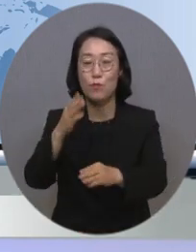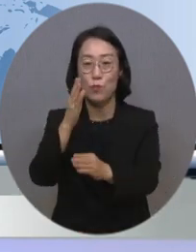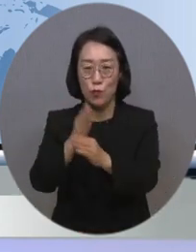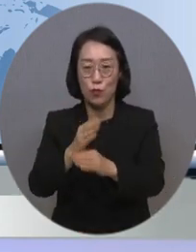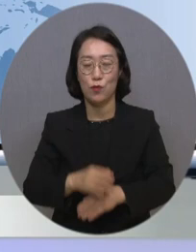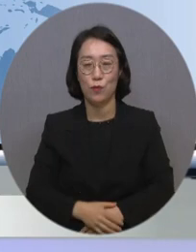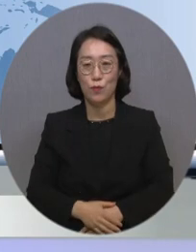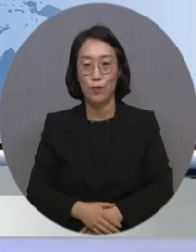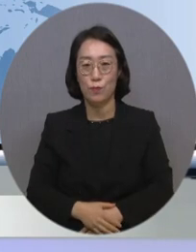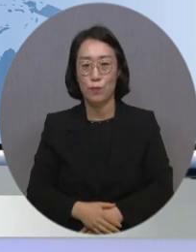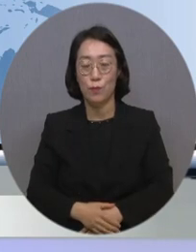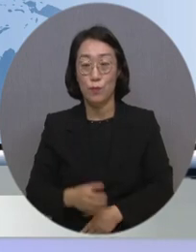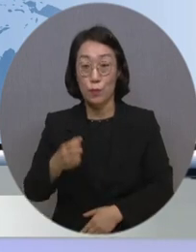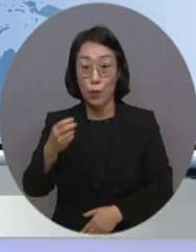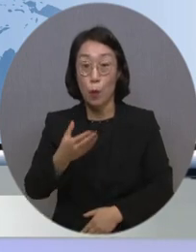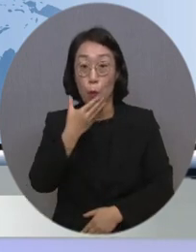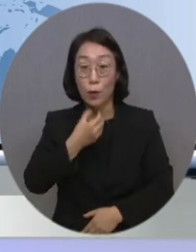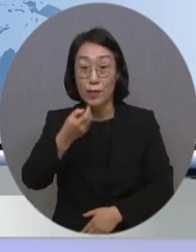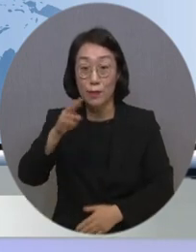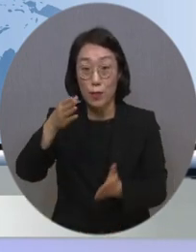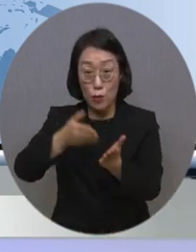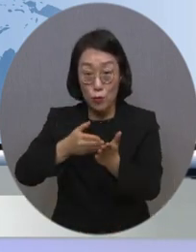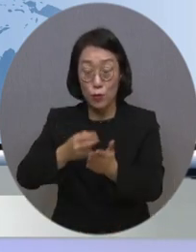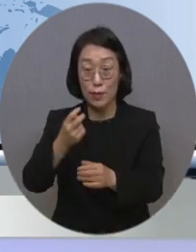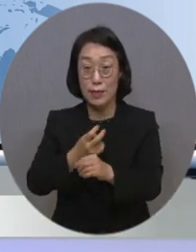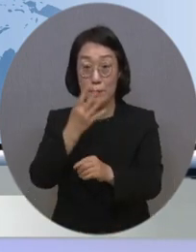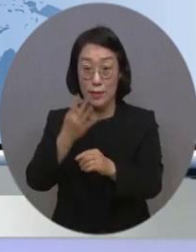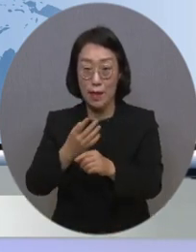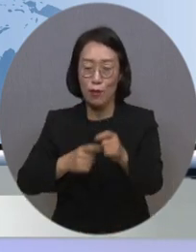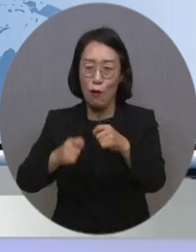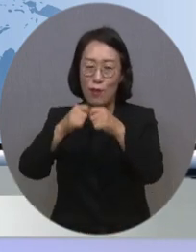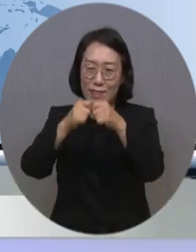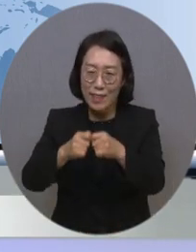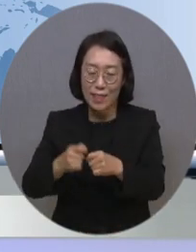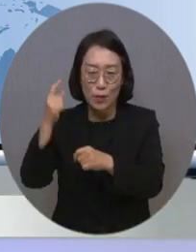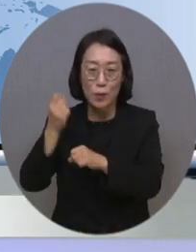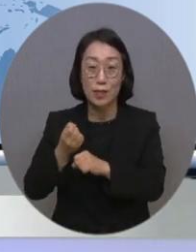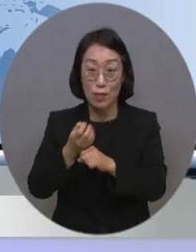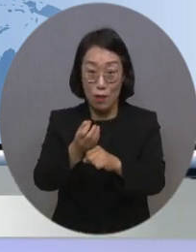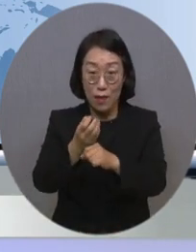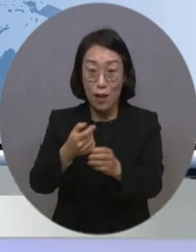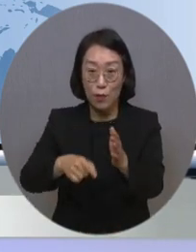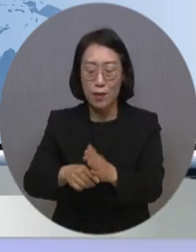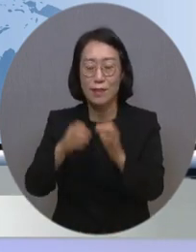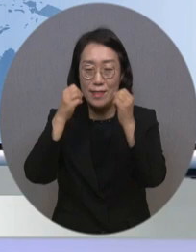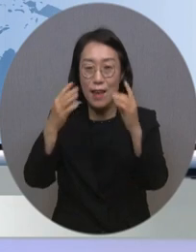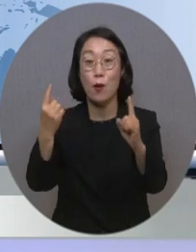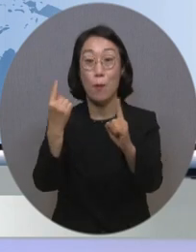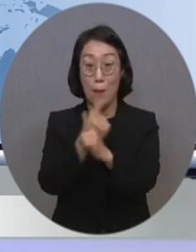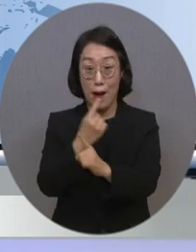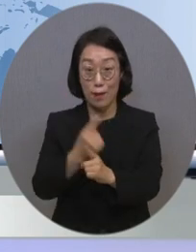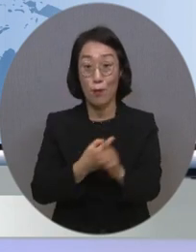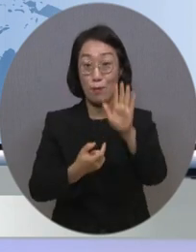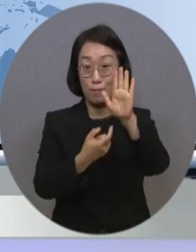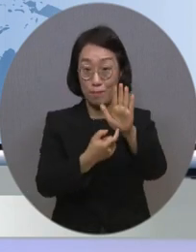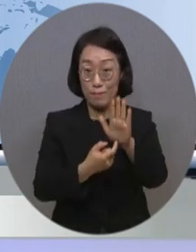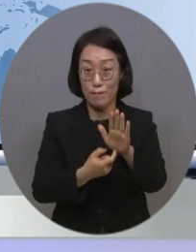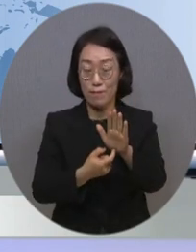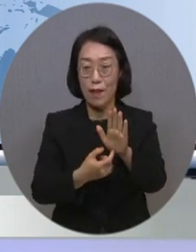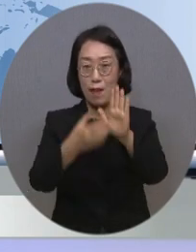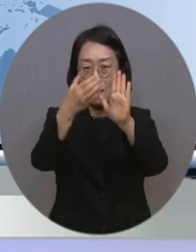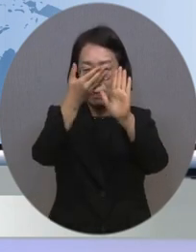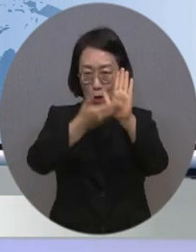있습니다. 또한 복지TV 뉴스 24가 더 알찬 정보 전달을 위해 새롭게 개편되어 더욱 다양한